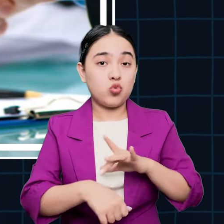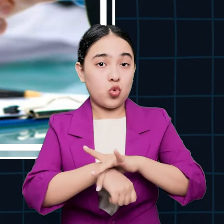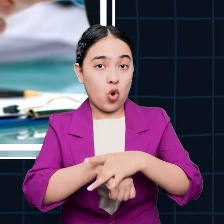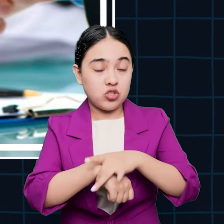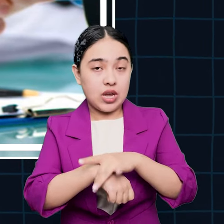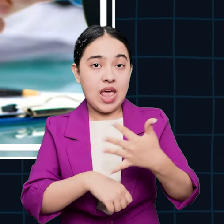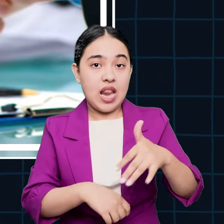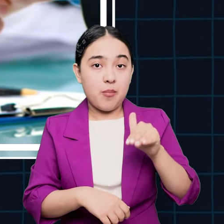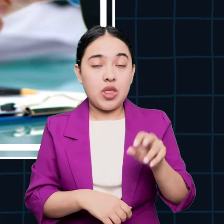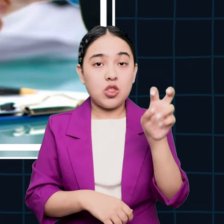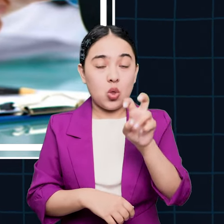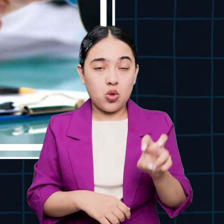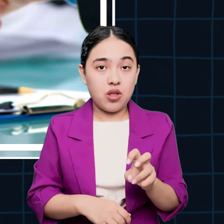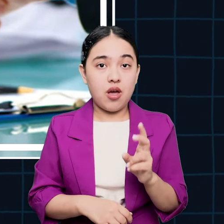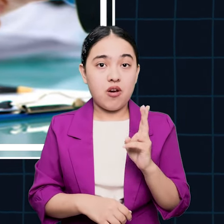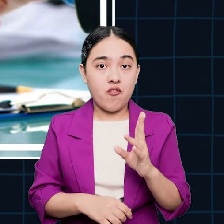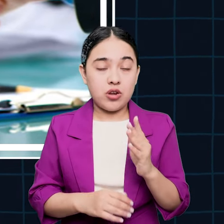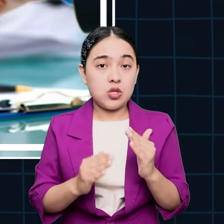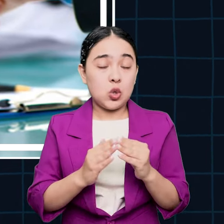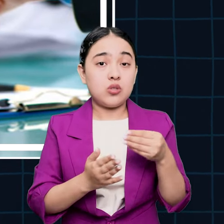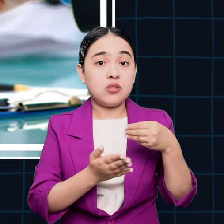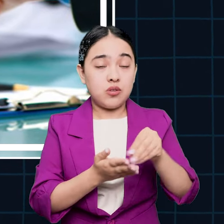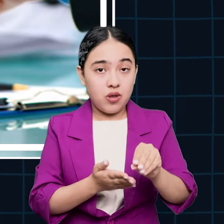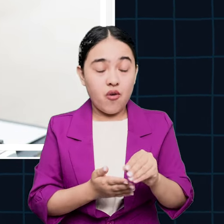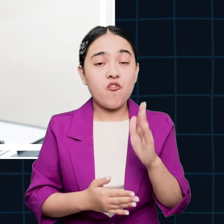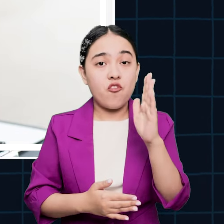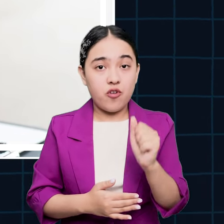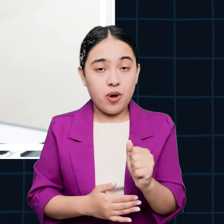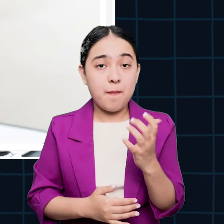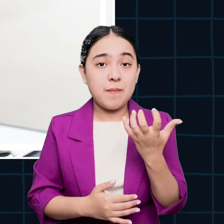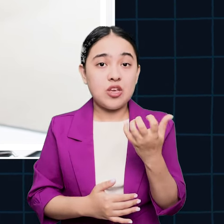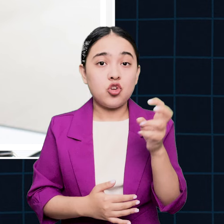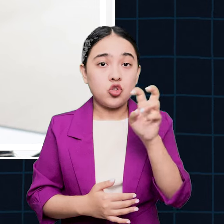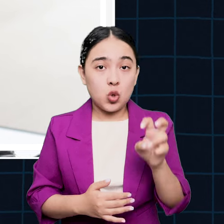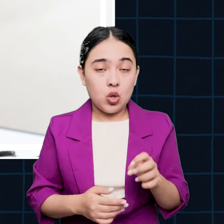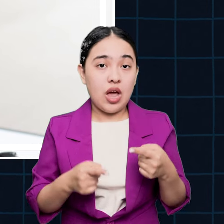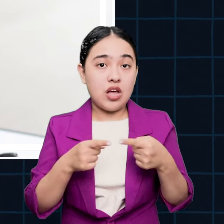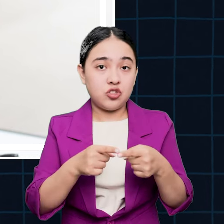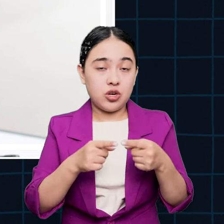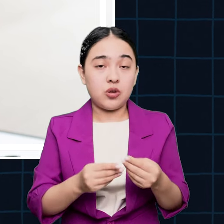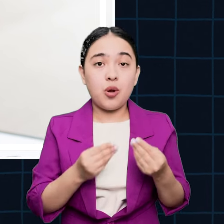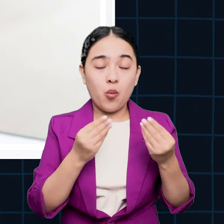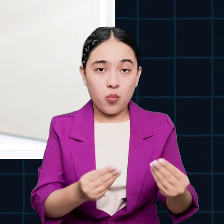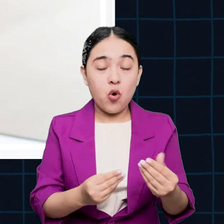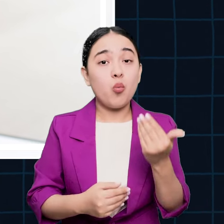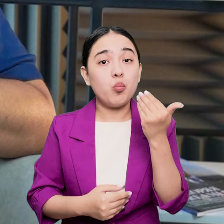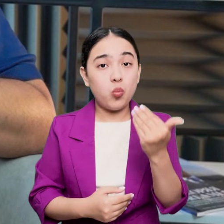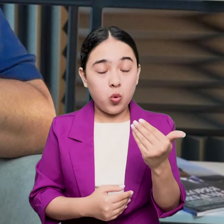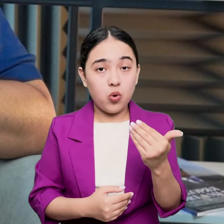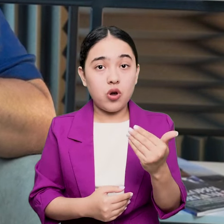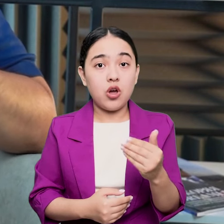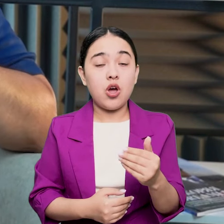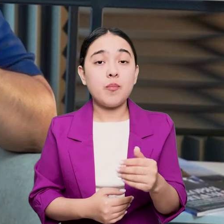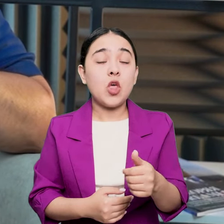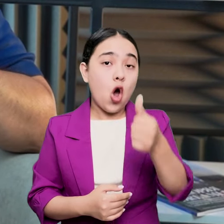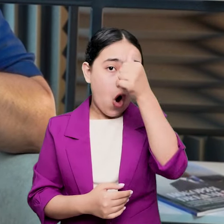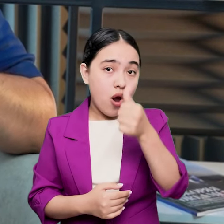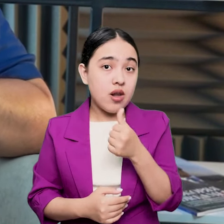Toshkentdan 50 ming dollarga kvartira sotib olishadi va 500 dollarga ijaraga qo'yishadi. Bu